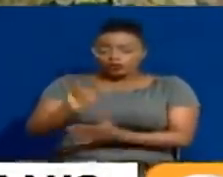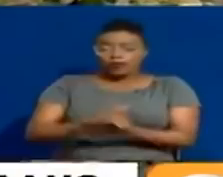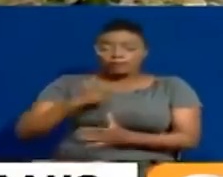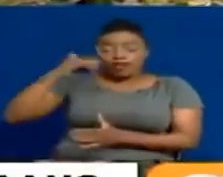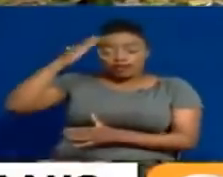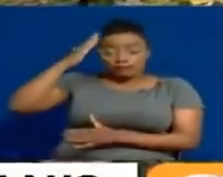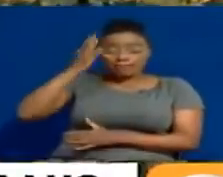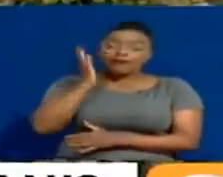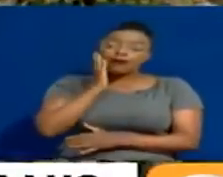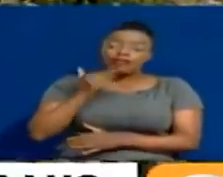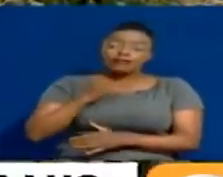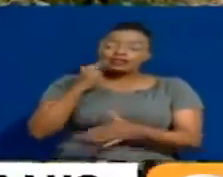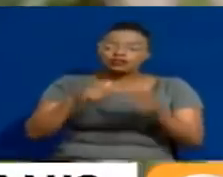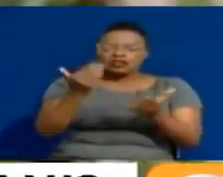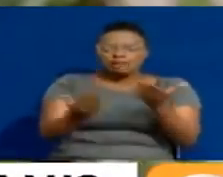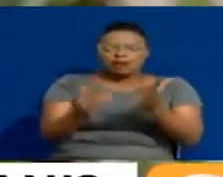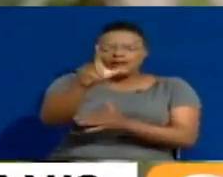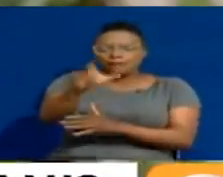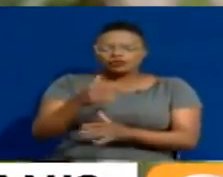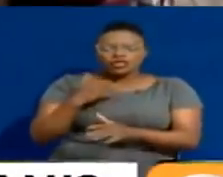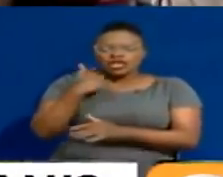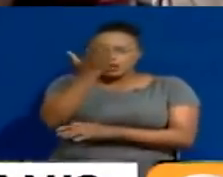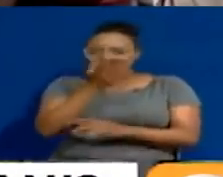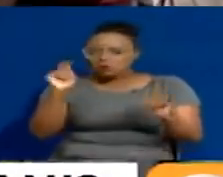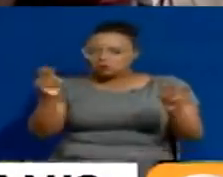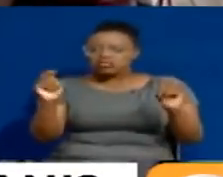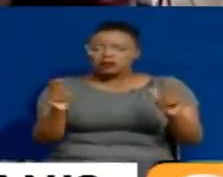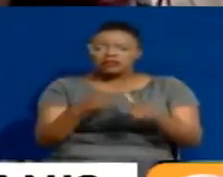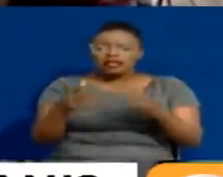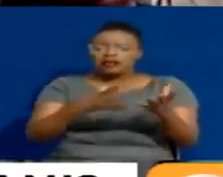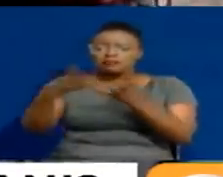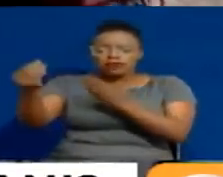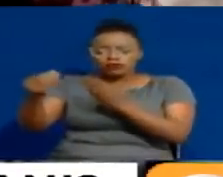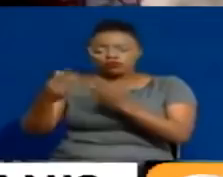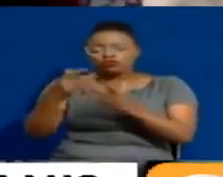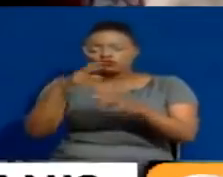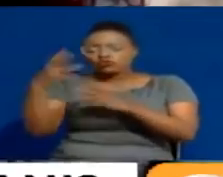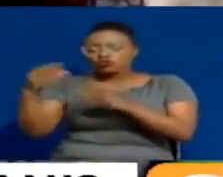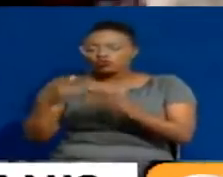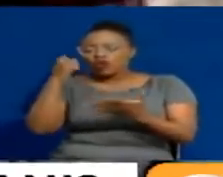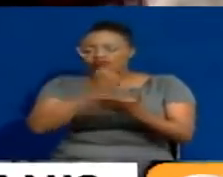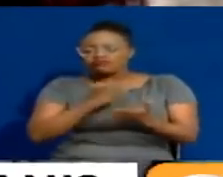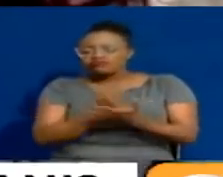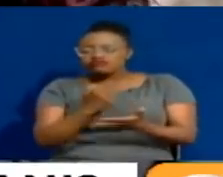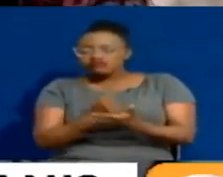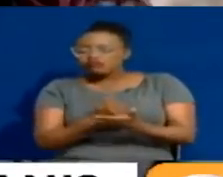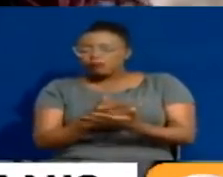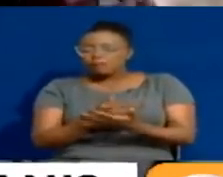I remember my mother saying that maybe somebody had bewitched me, and I was even taken to see a medicine man somewhere, I think